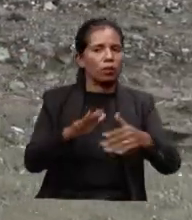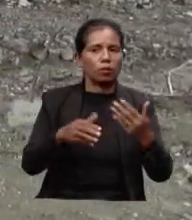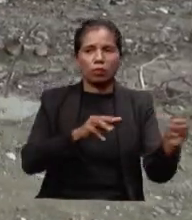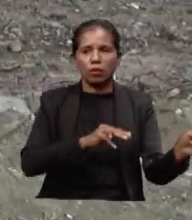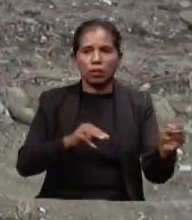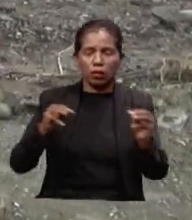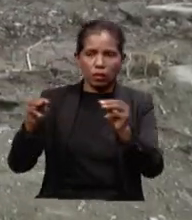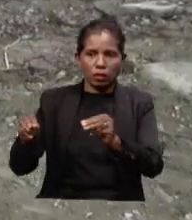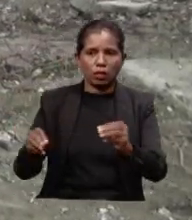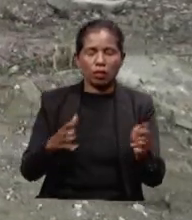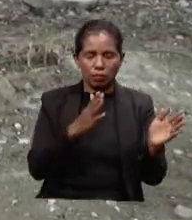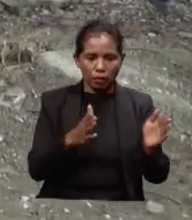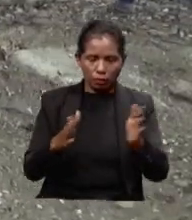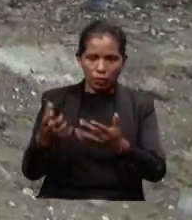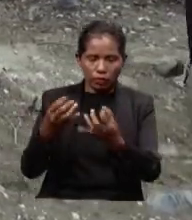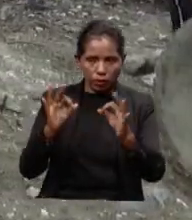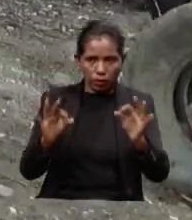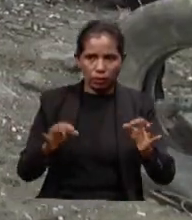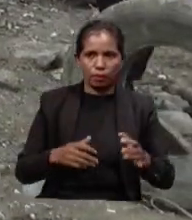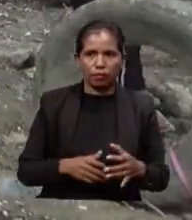bazar barato nebe prepara onam.